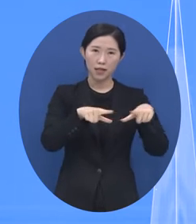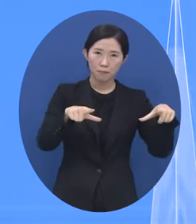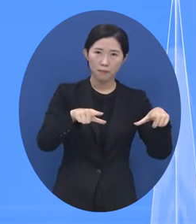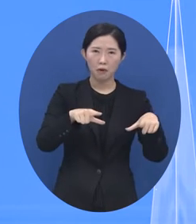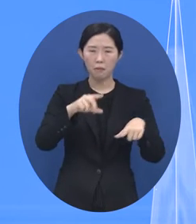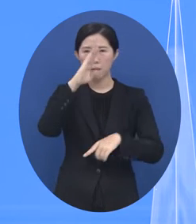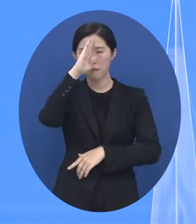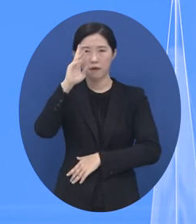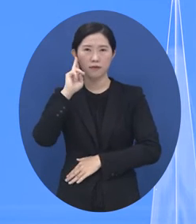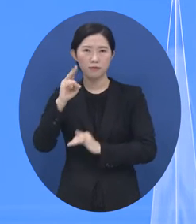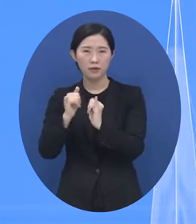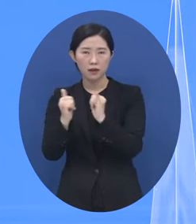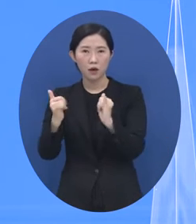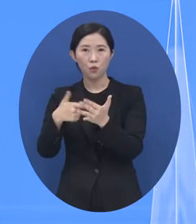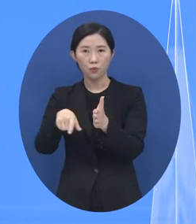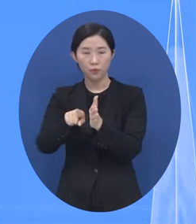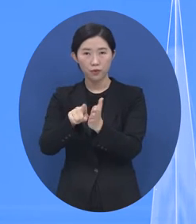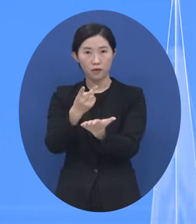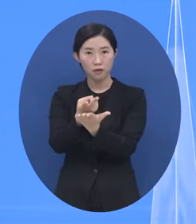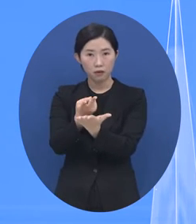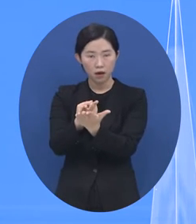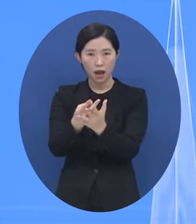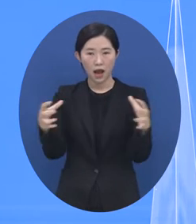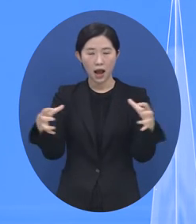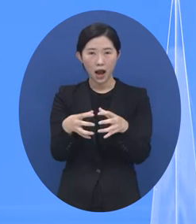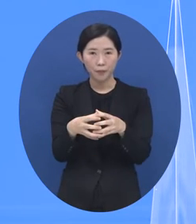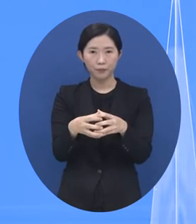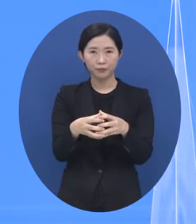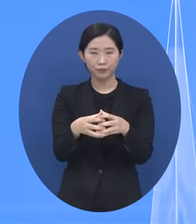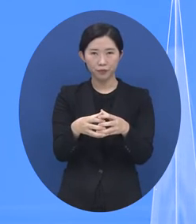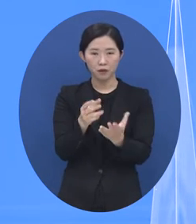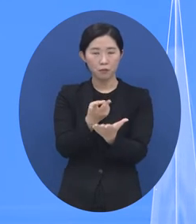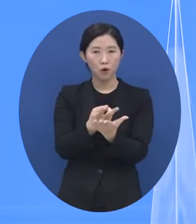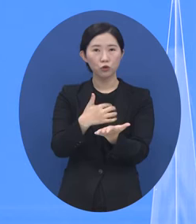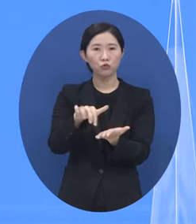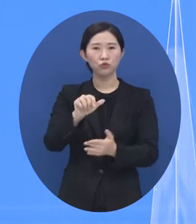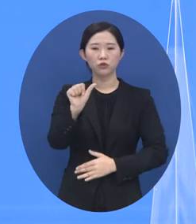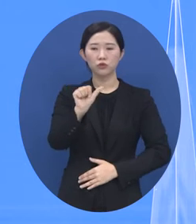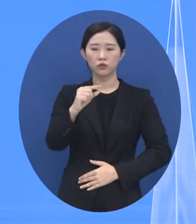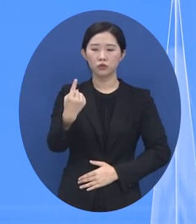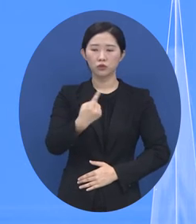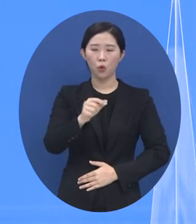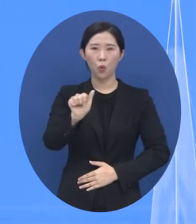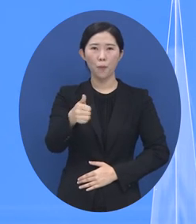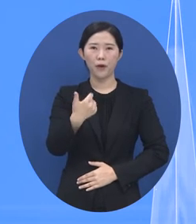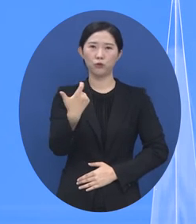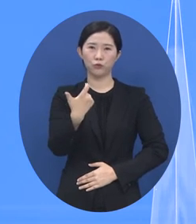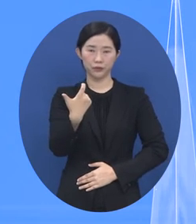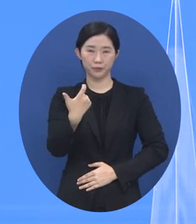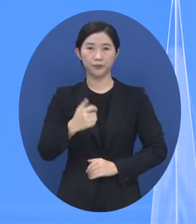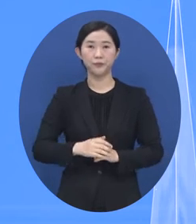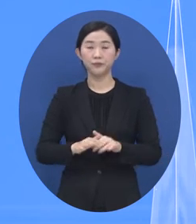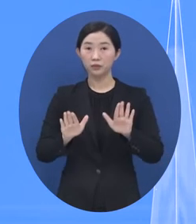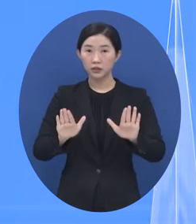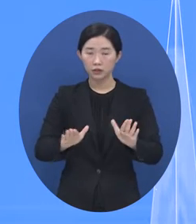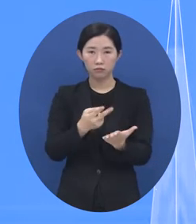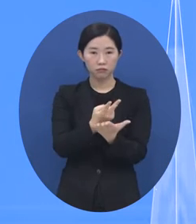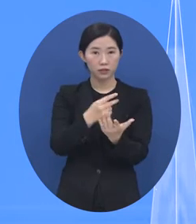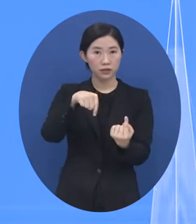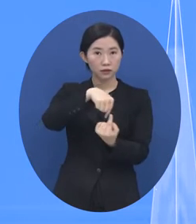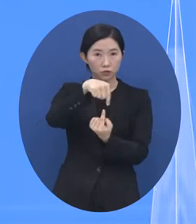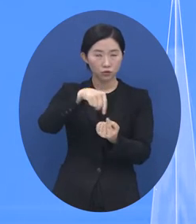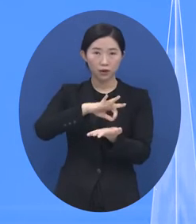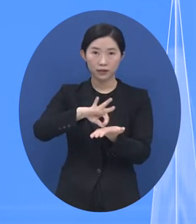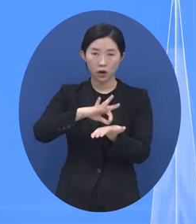환자 병상을 합한 도내 의료기관 확보 병상은 총 1,560개입니다. 현재 병상